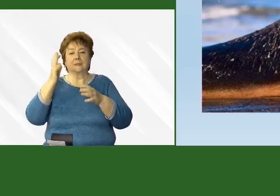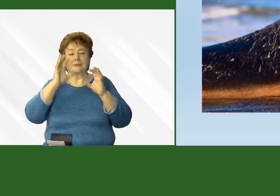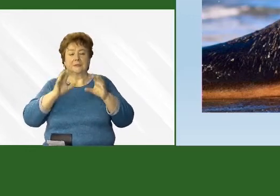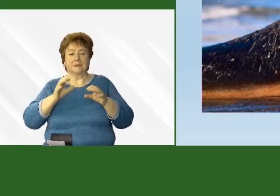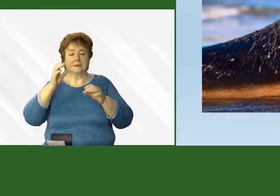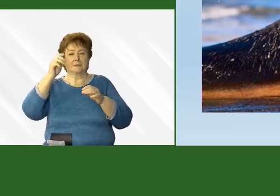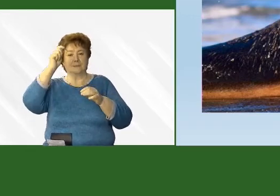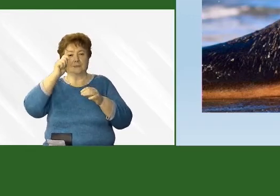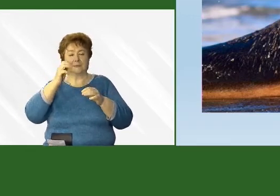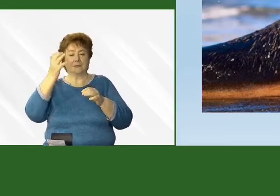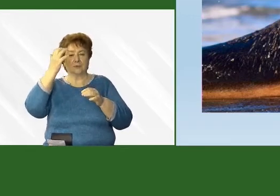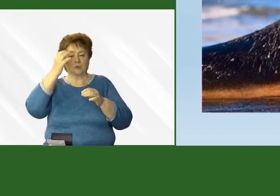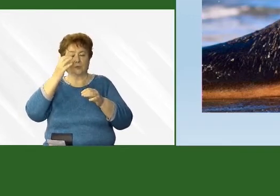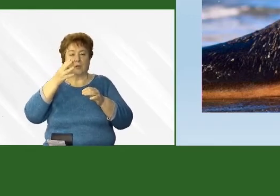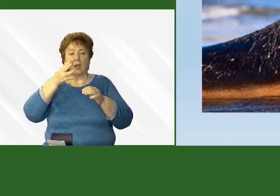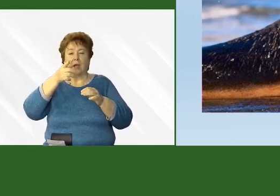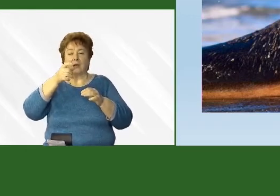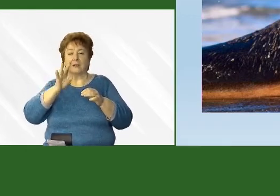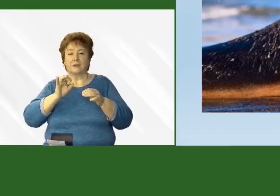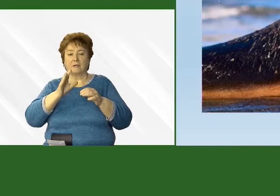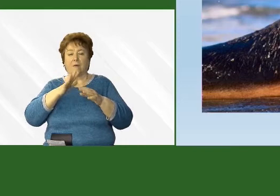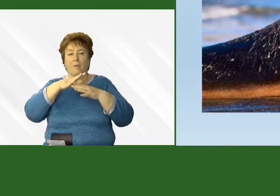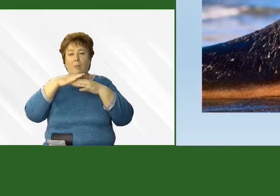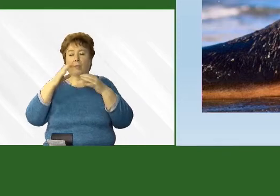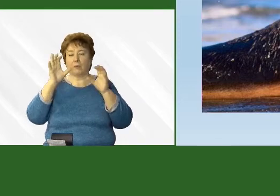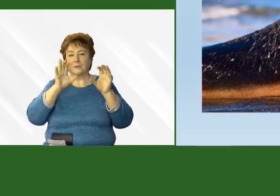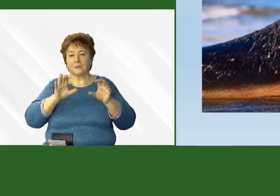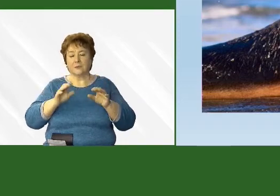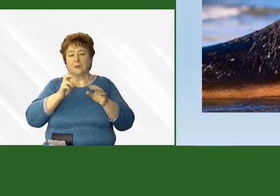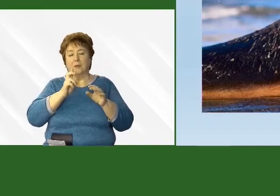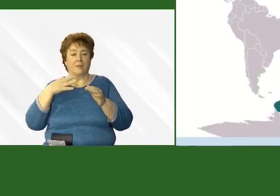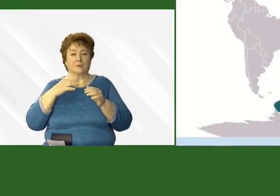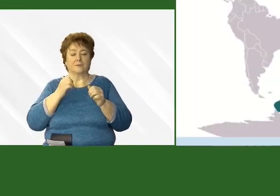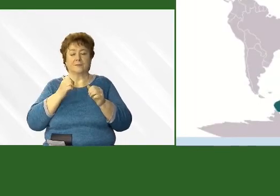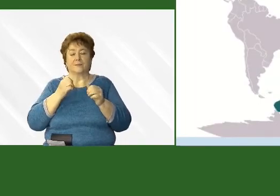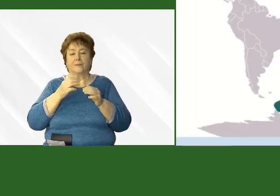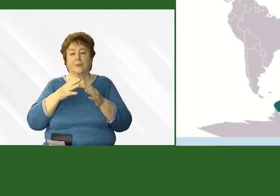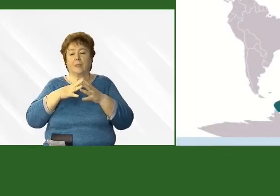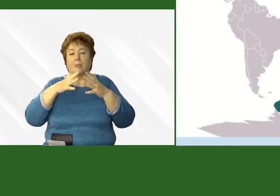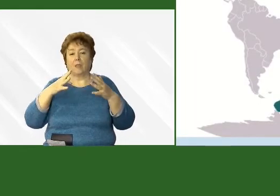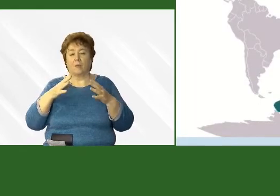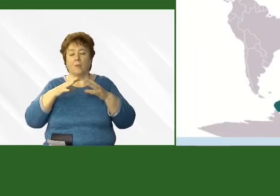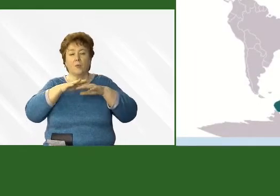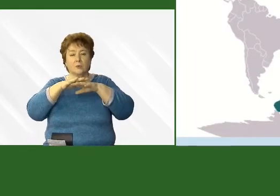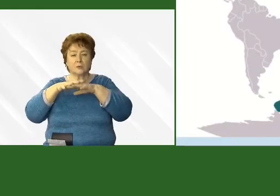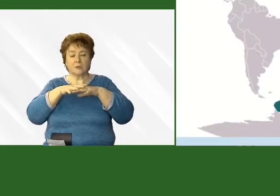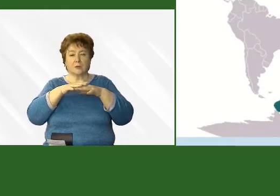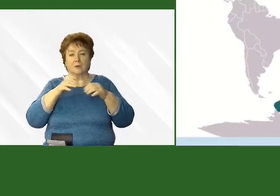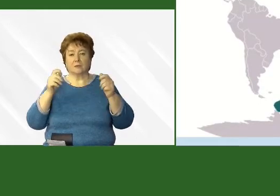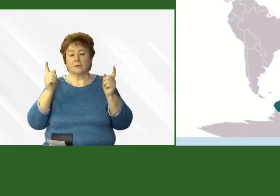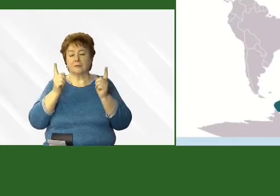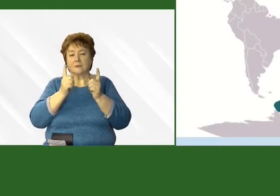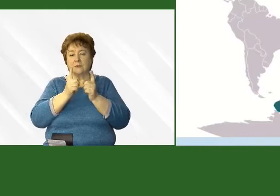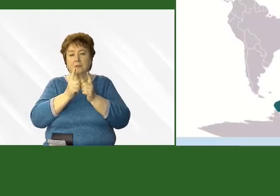самца имеется черная грива с множеством серых или белых волос. Наибольшие колонии встречаются на